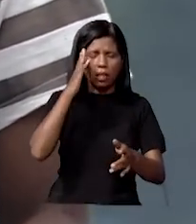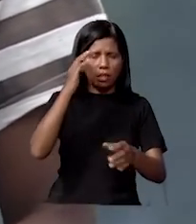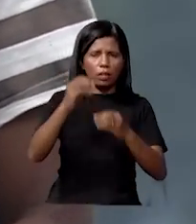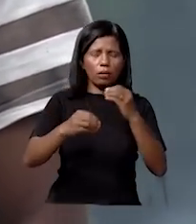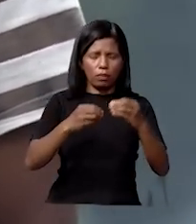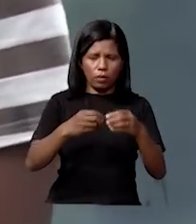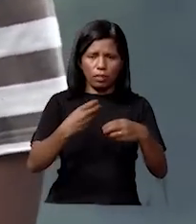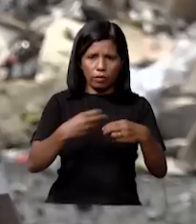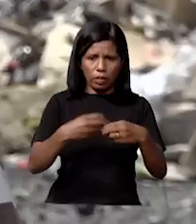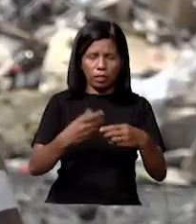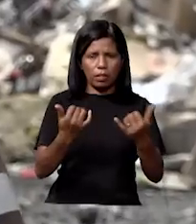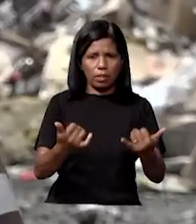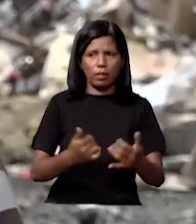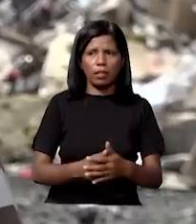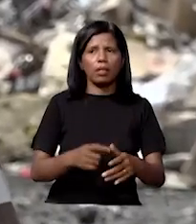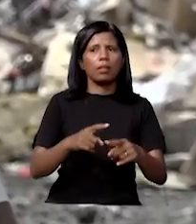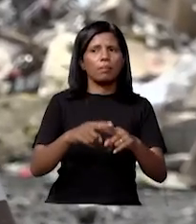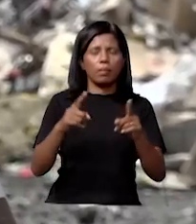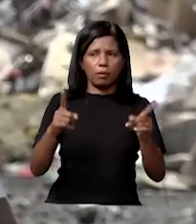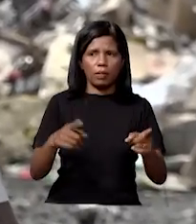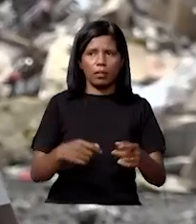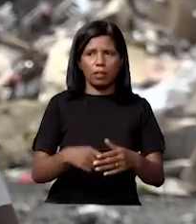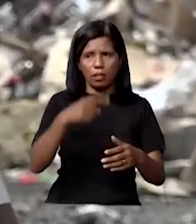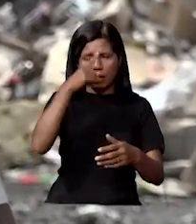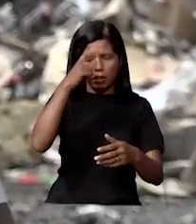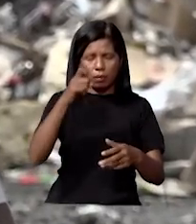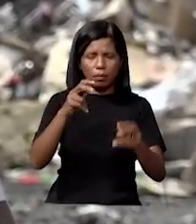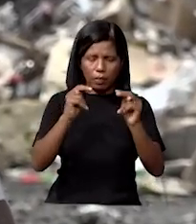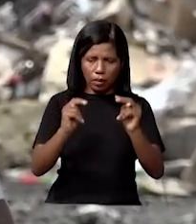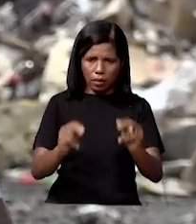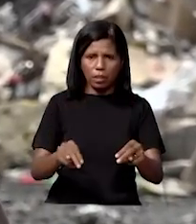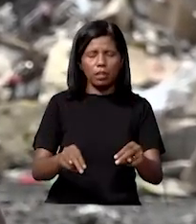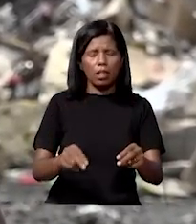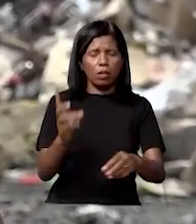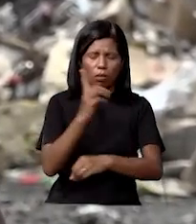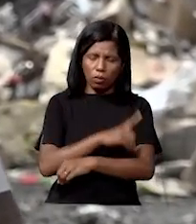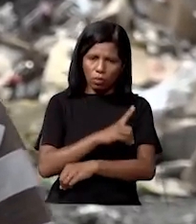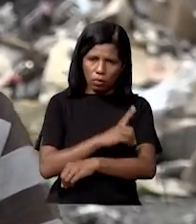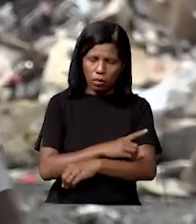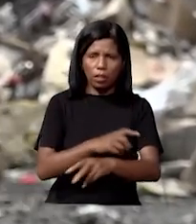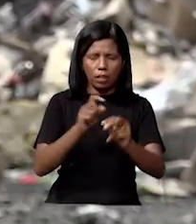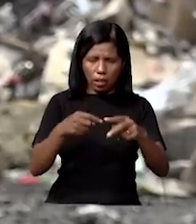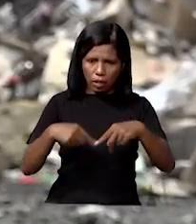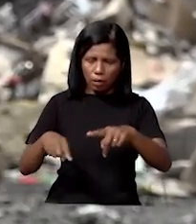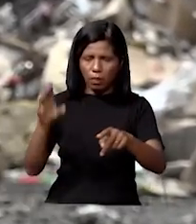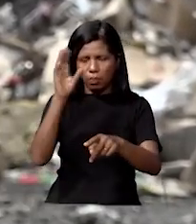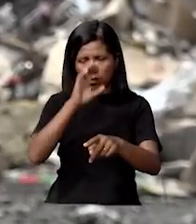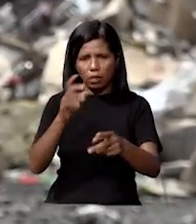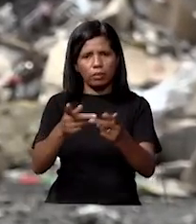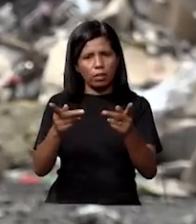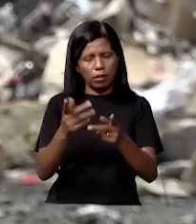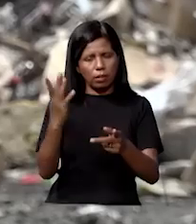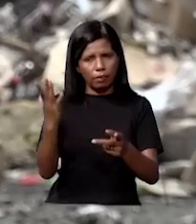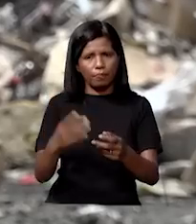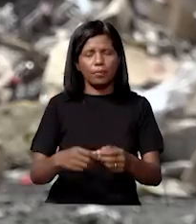risku idane. Mai be tamba nesesita di obriga ni lor loron tingki iha fating neba.